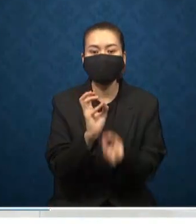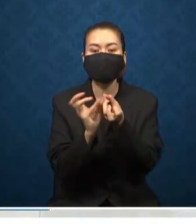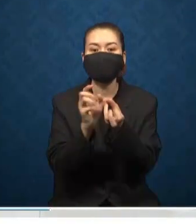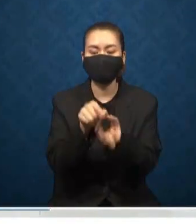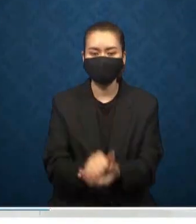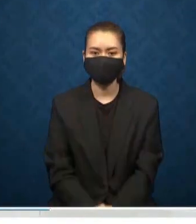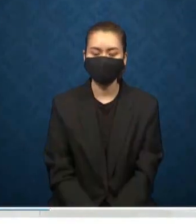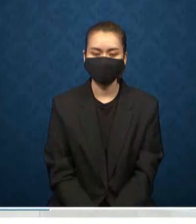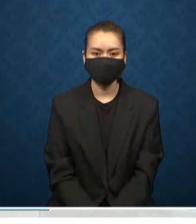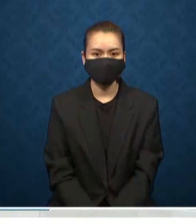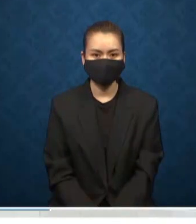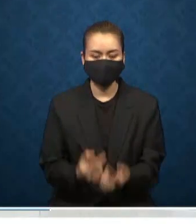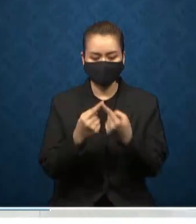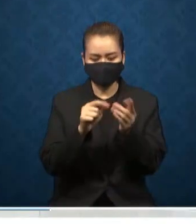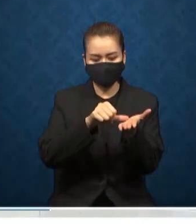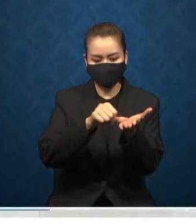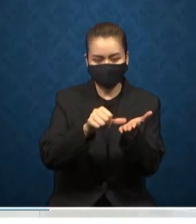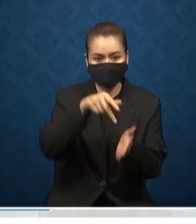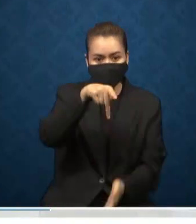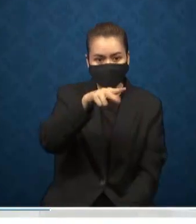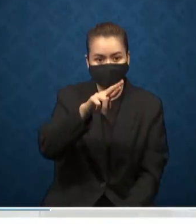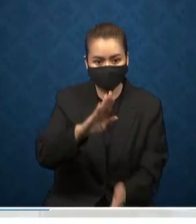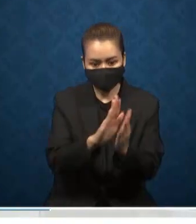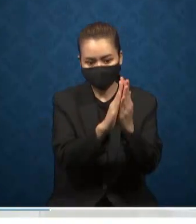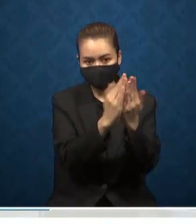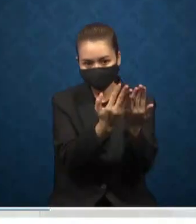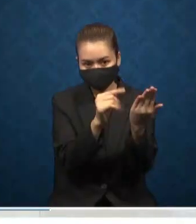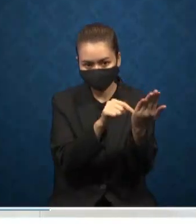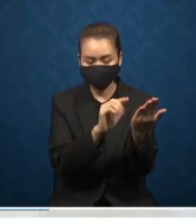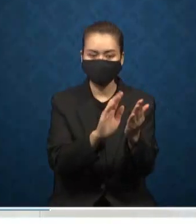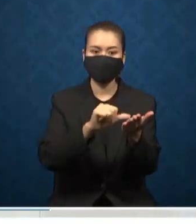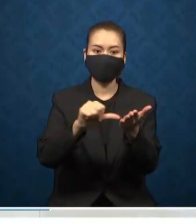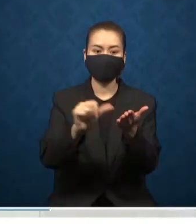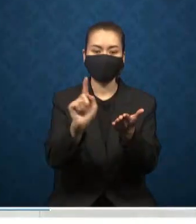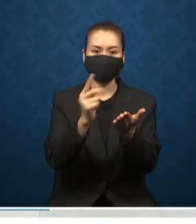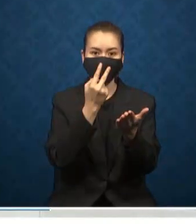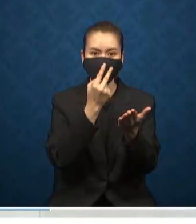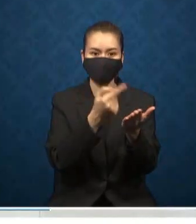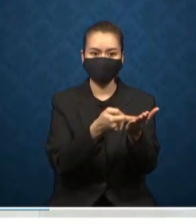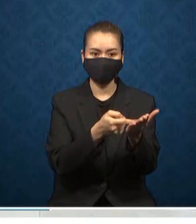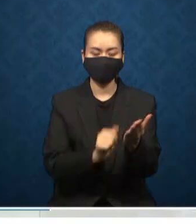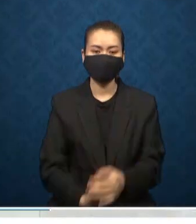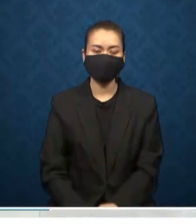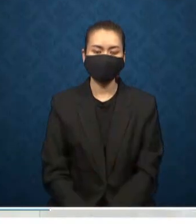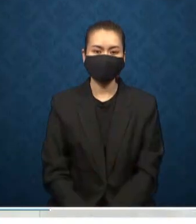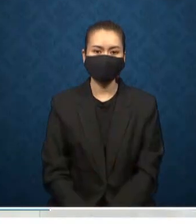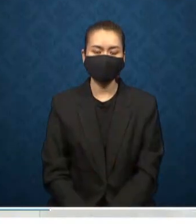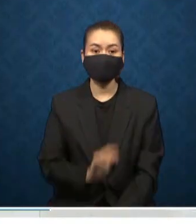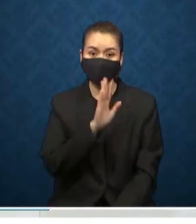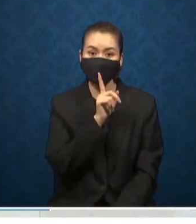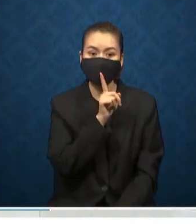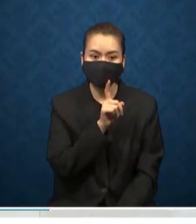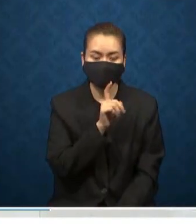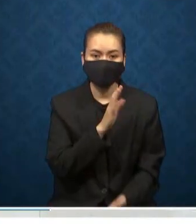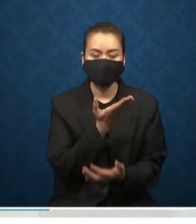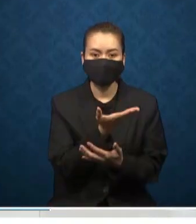และการแก้พรบฉบับนี้ถ้าเราจะเห็นนะครับว่าจากถามว่าในส่วนของ